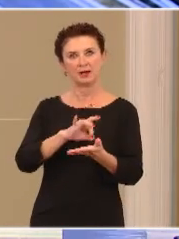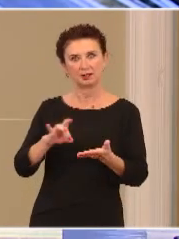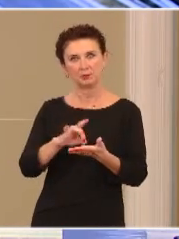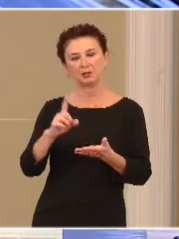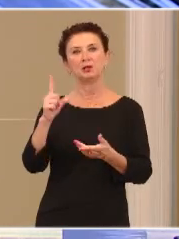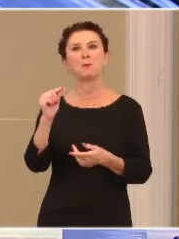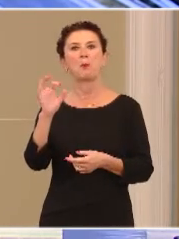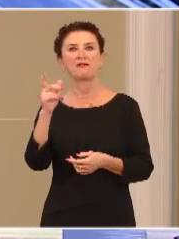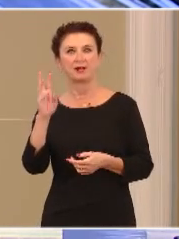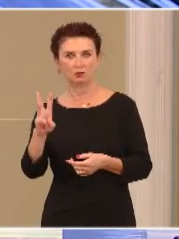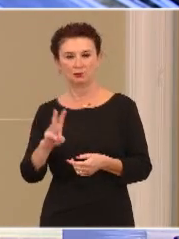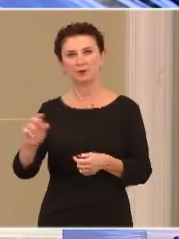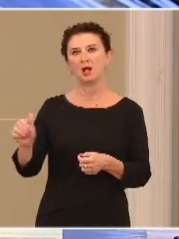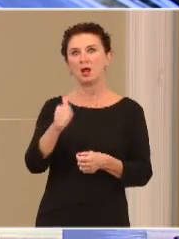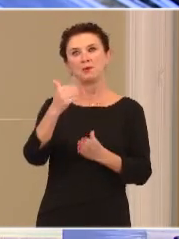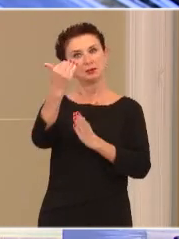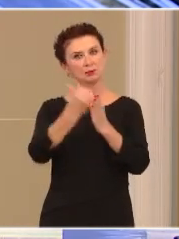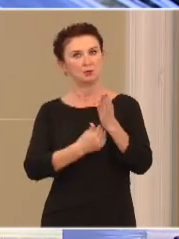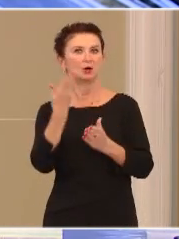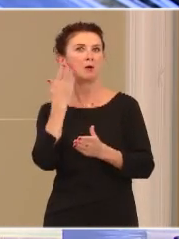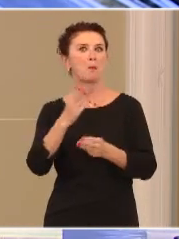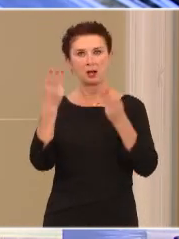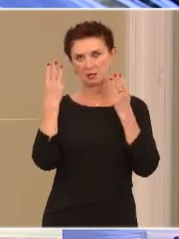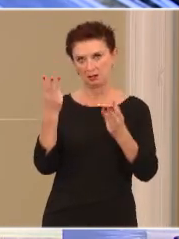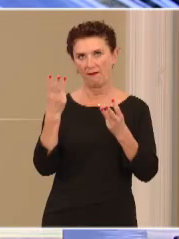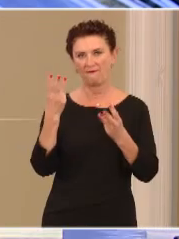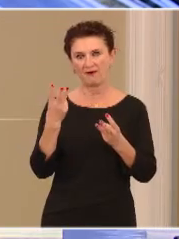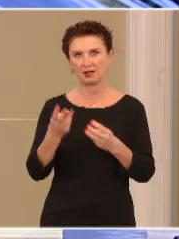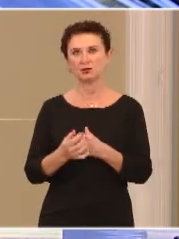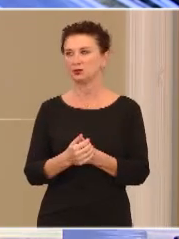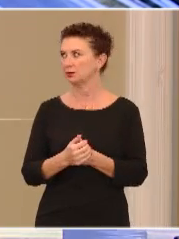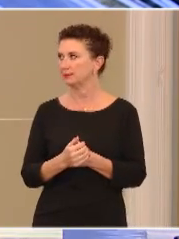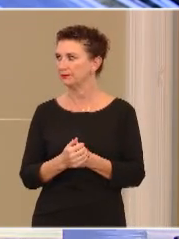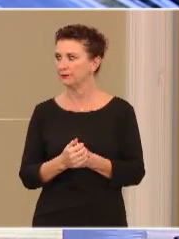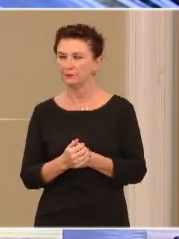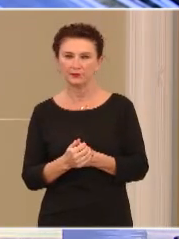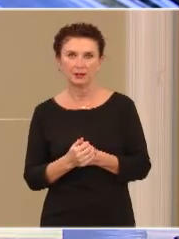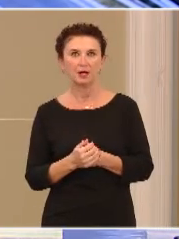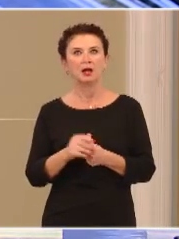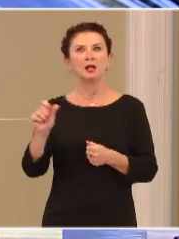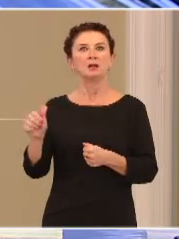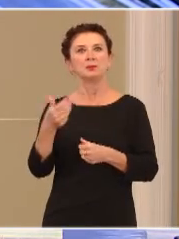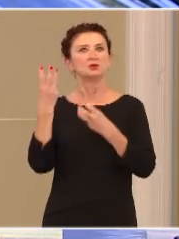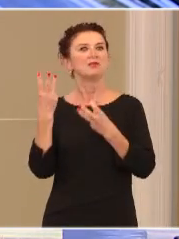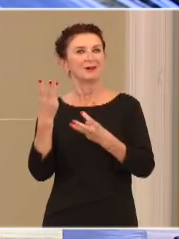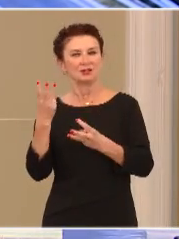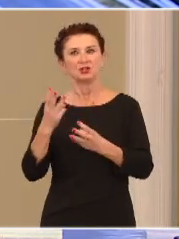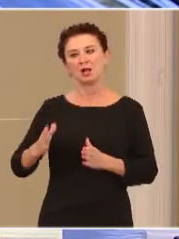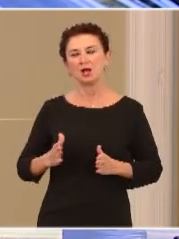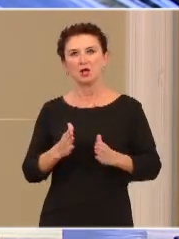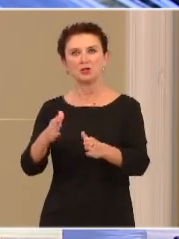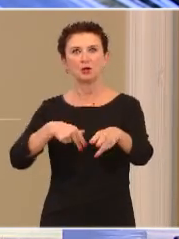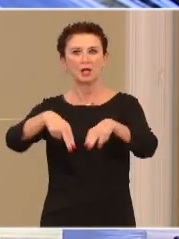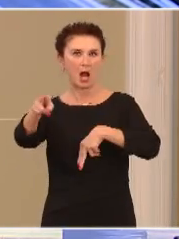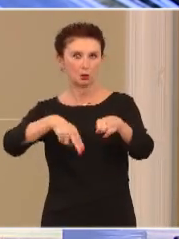znaczeniu, program, który w całej perspektywie domyka sieć dróg ekspresowych i autostrad w